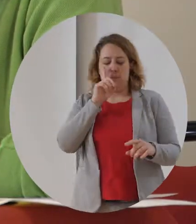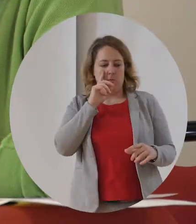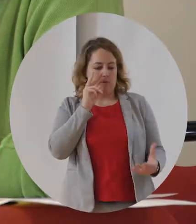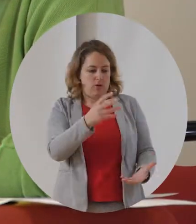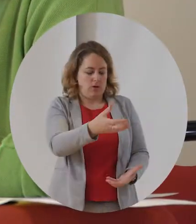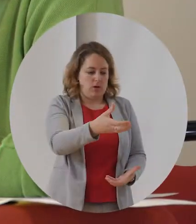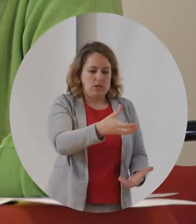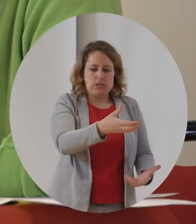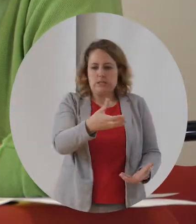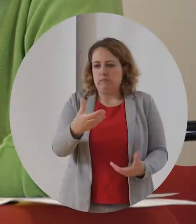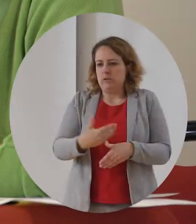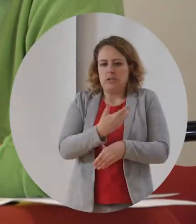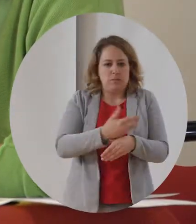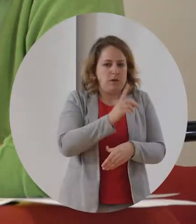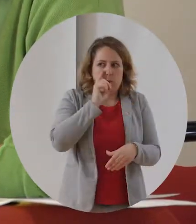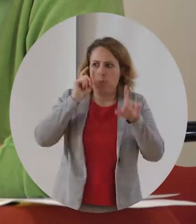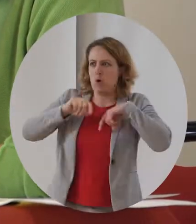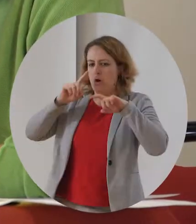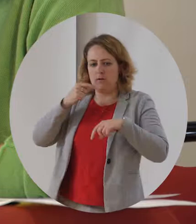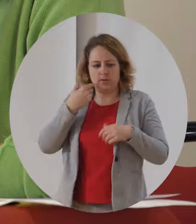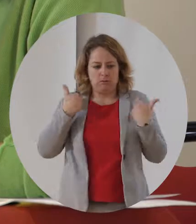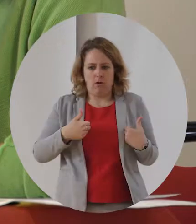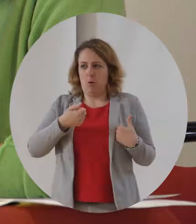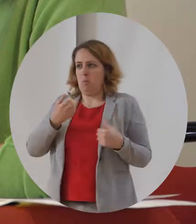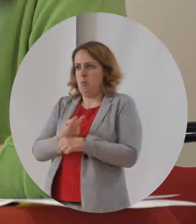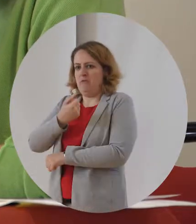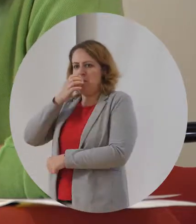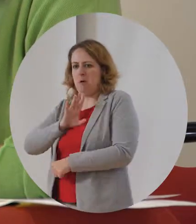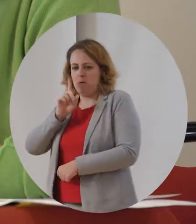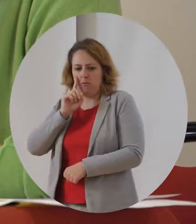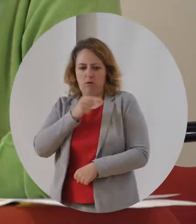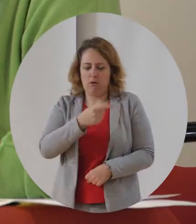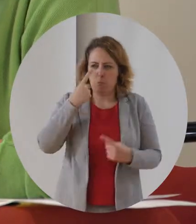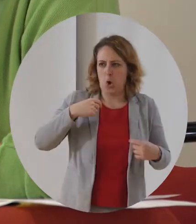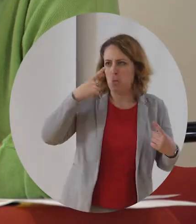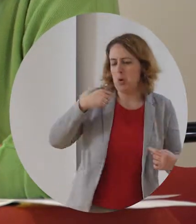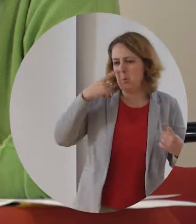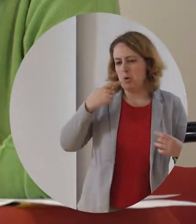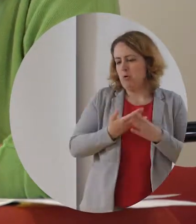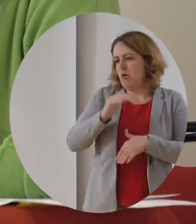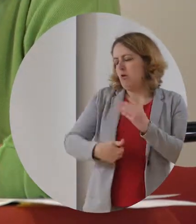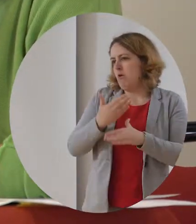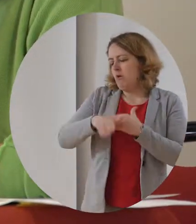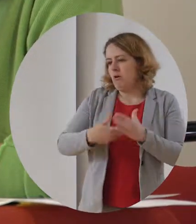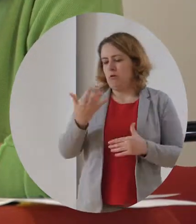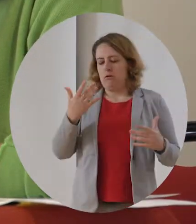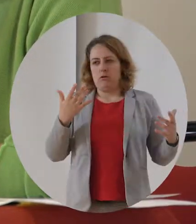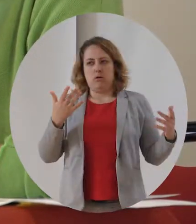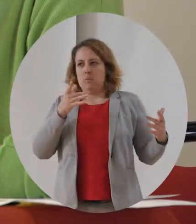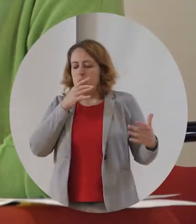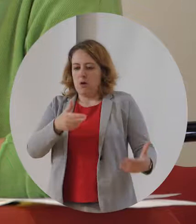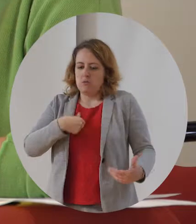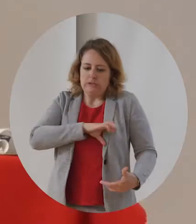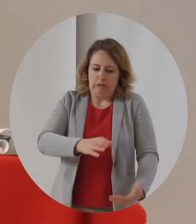parents qui se demandent s'ils ne sont pas de mauvais parents parce que leur enfant pleure tout le temps et qu'ils ne peuvent pas le